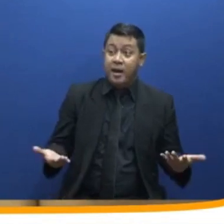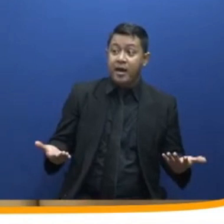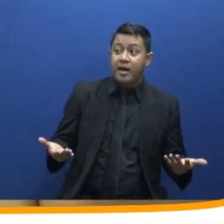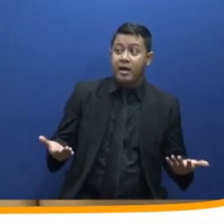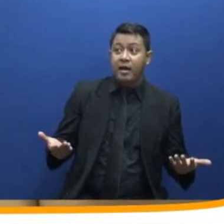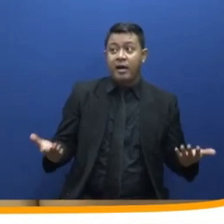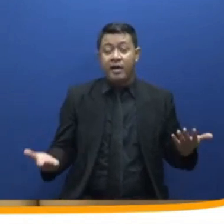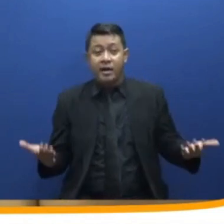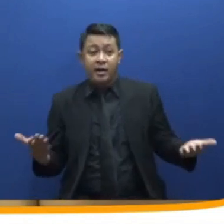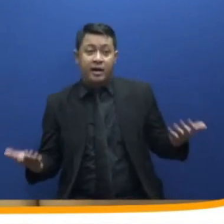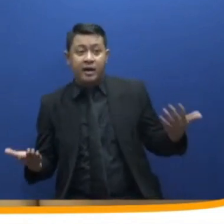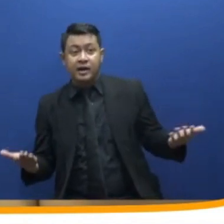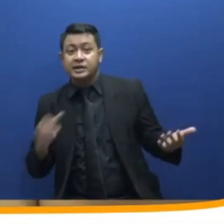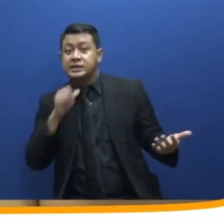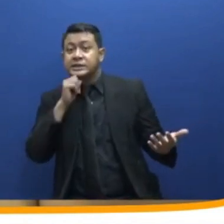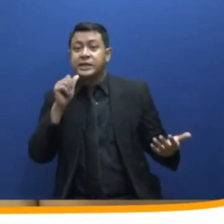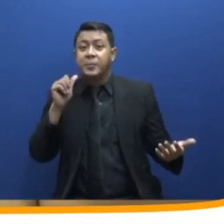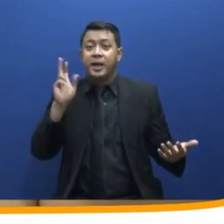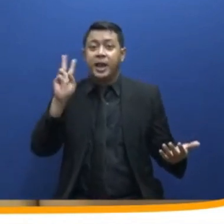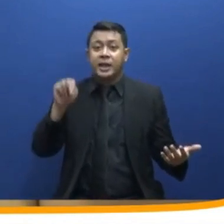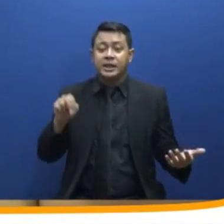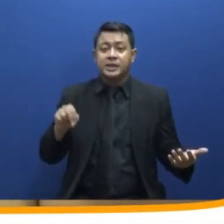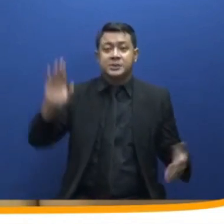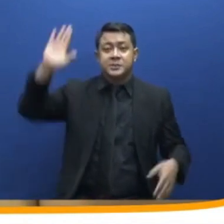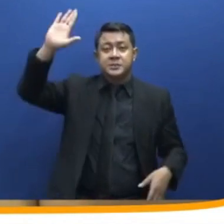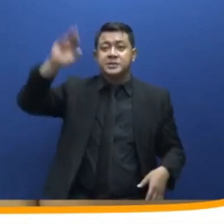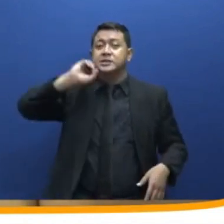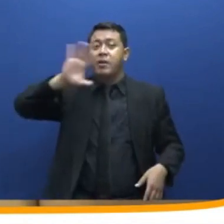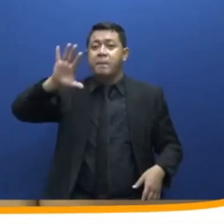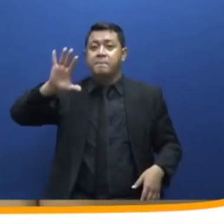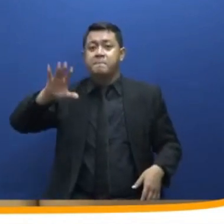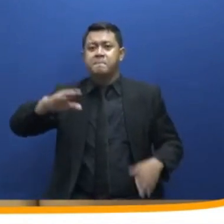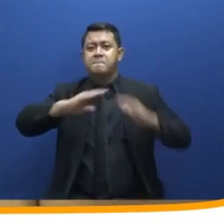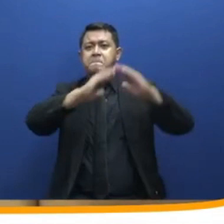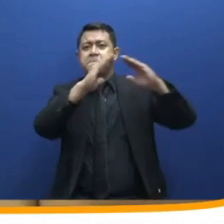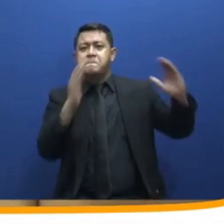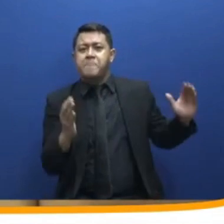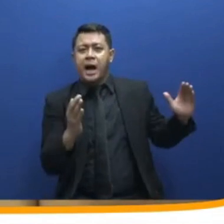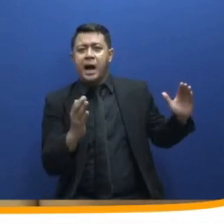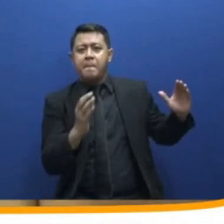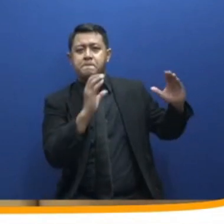Hai Bisa malam mingguan nggak ada lagi selain makam kosong